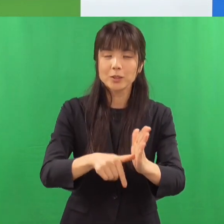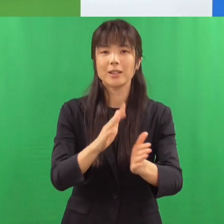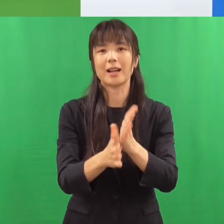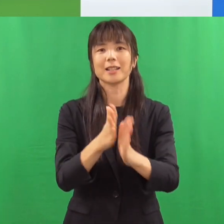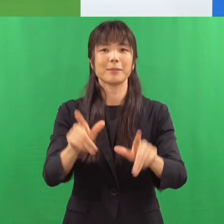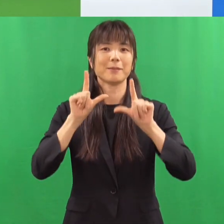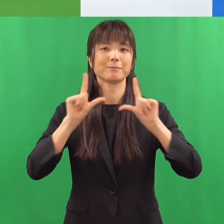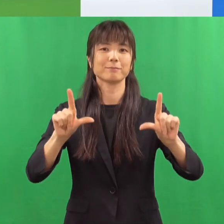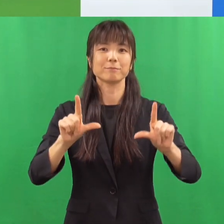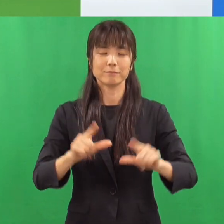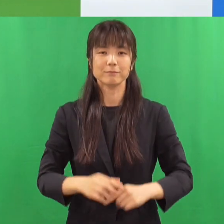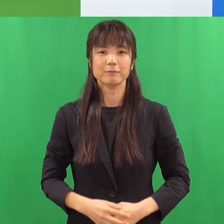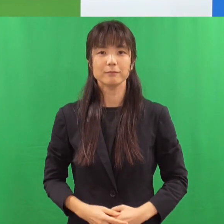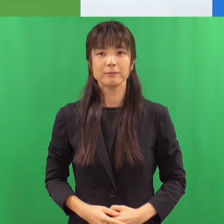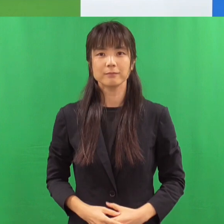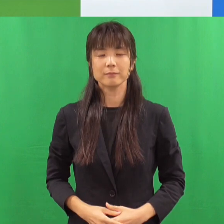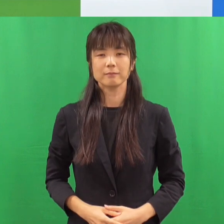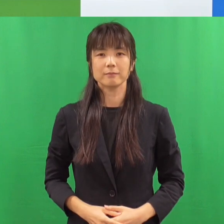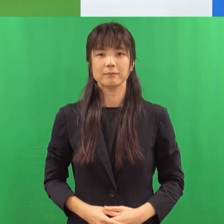します。はい、